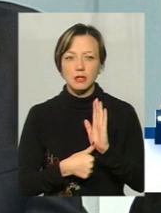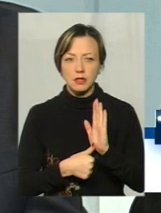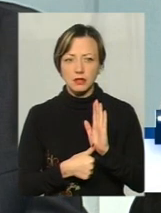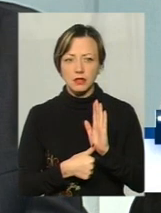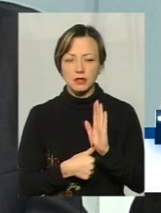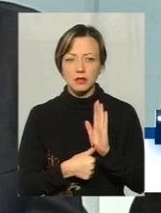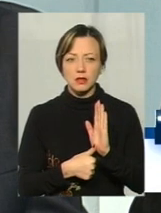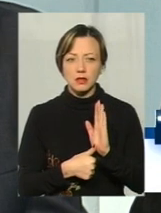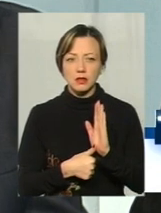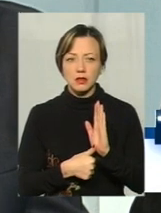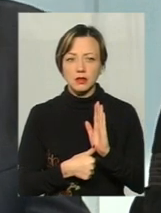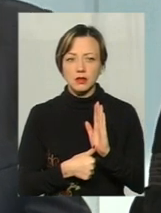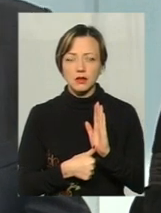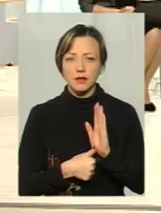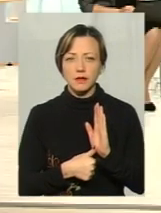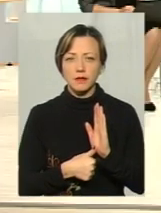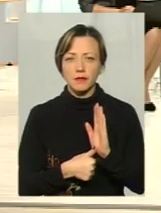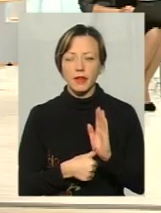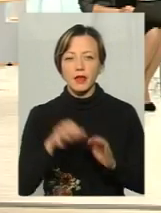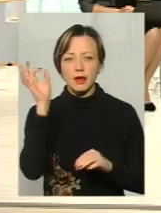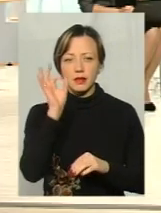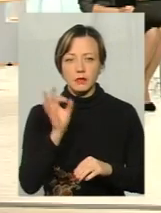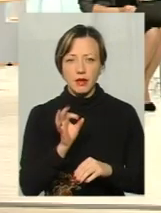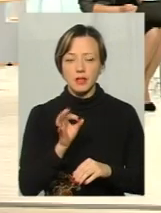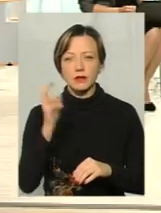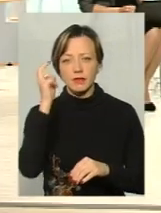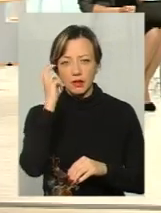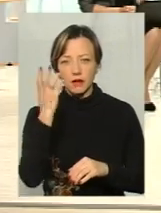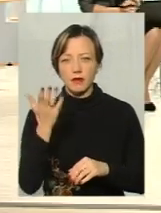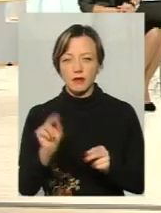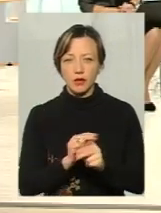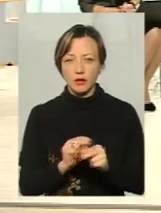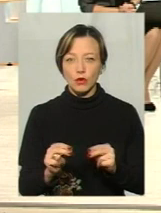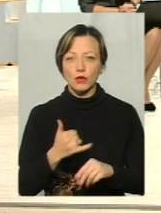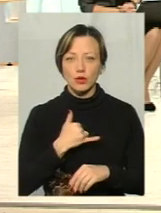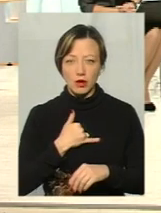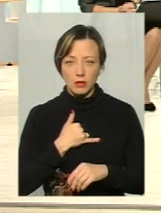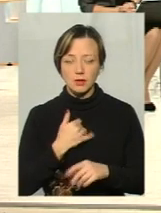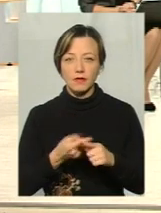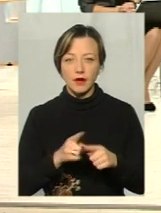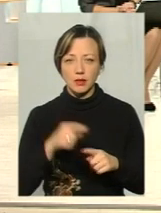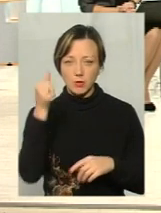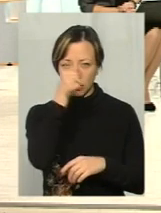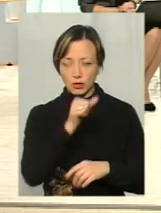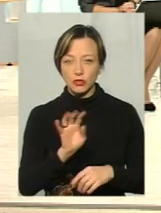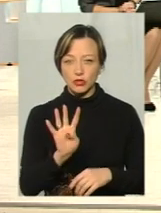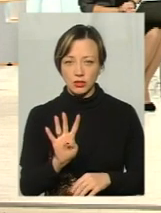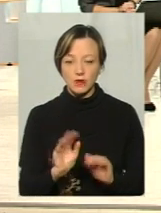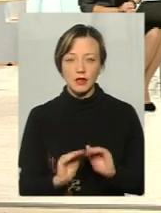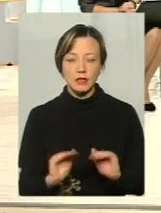рік. Да, за 16-й. Скажемо, ну, в Німеччині у нас діти лікуються, в Києві у нас діти лікуються. У нас в цьому році 4